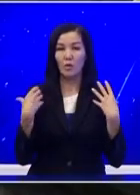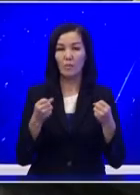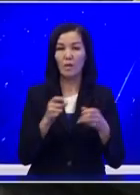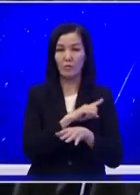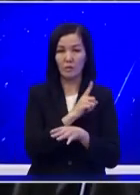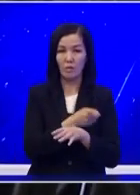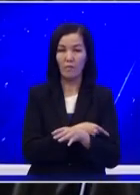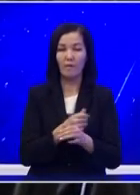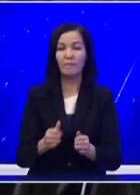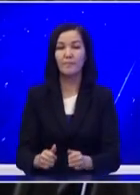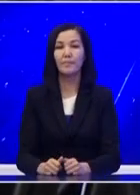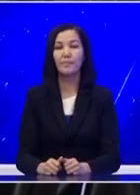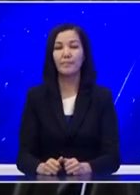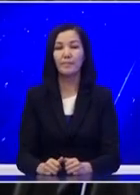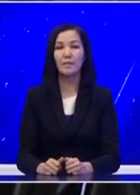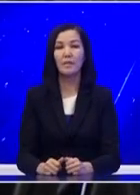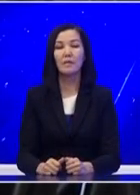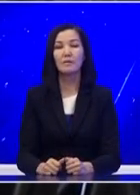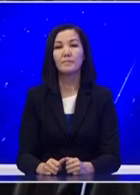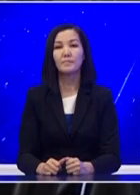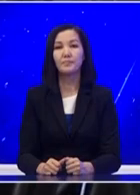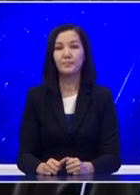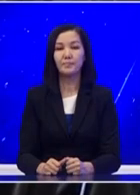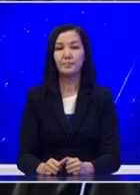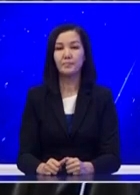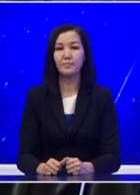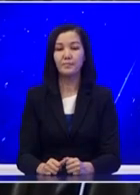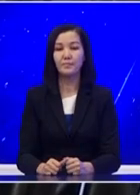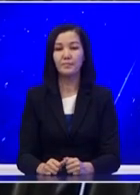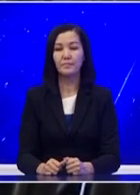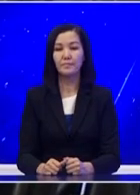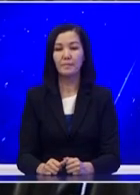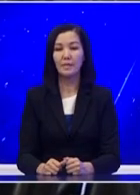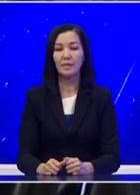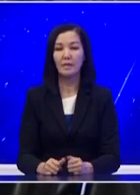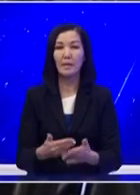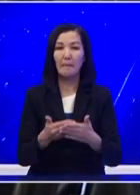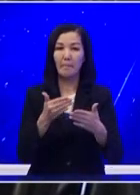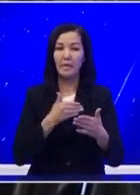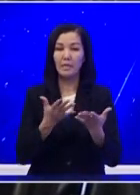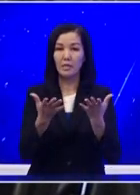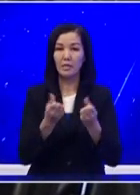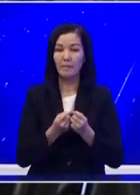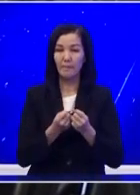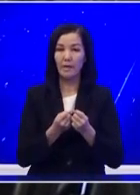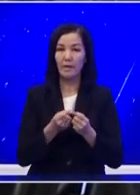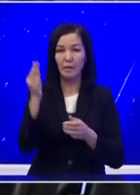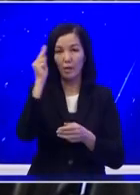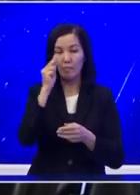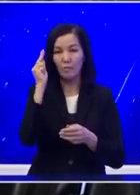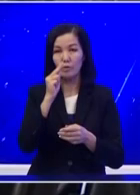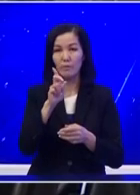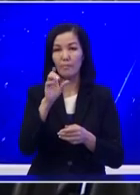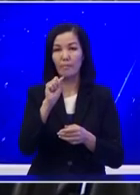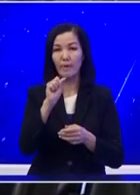здоровье. Прежде чем получить средства, я обучился по программе